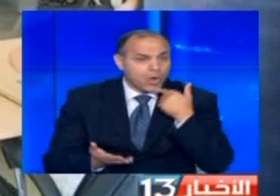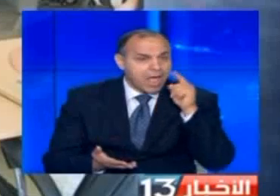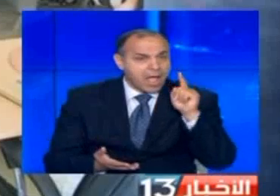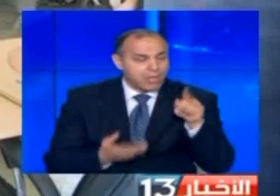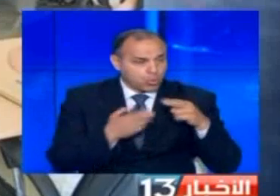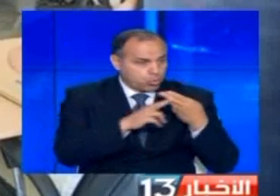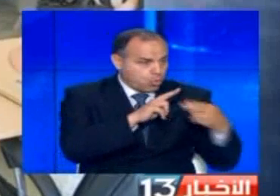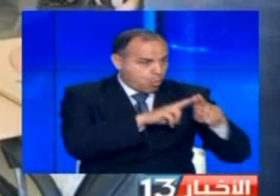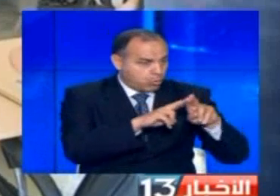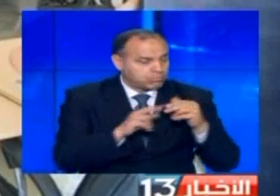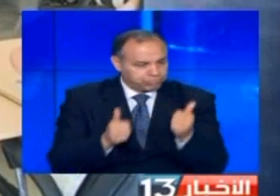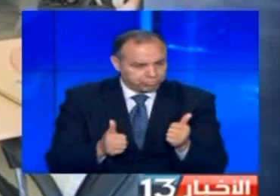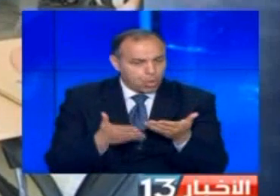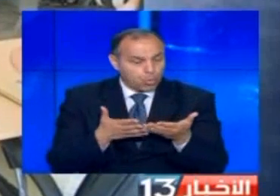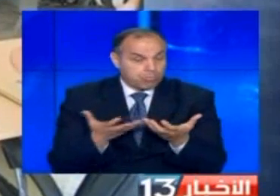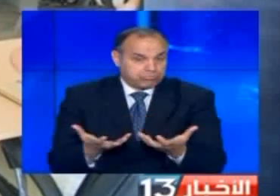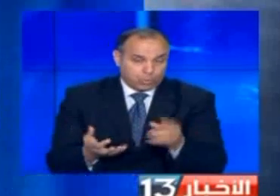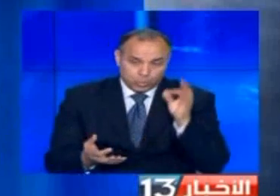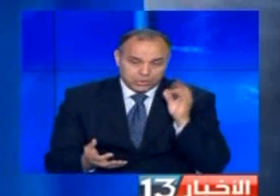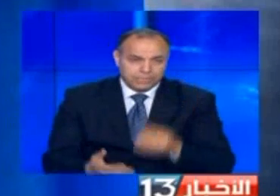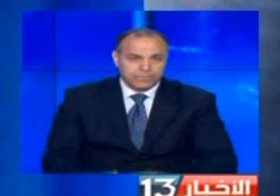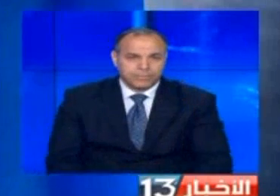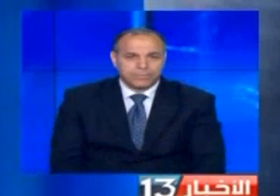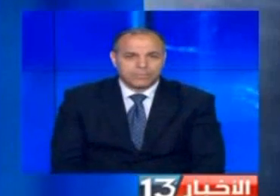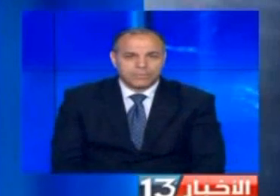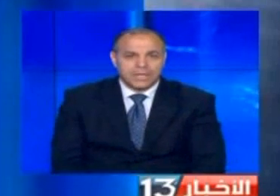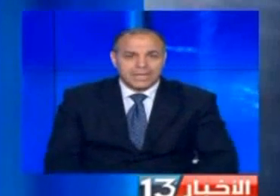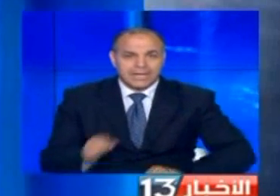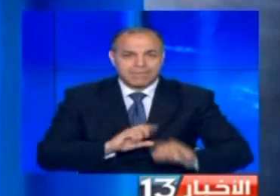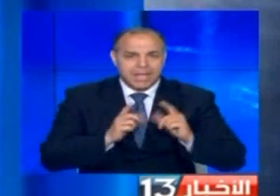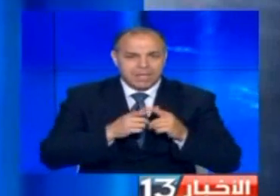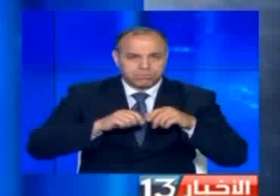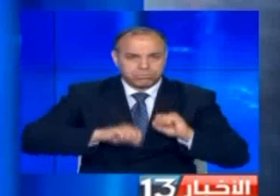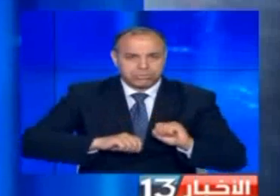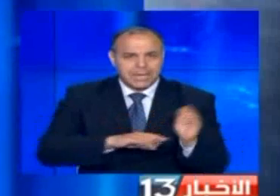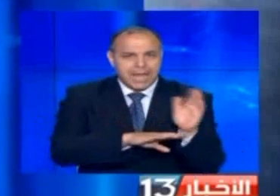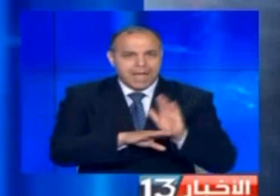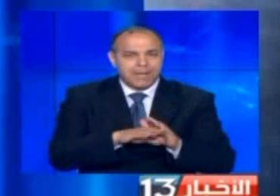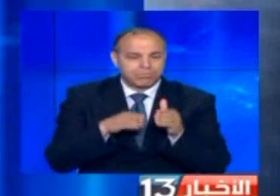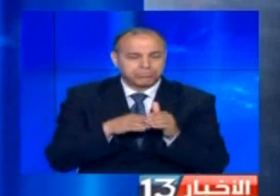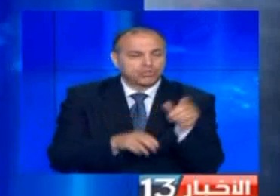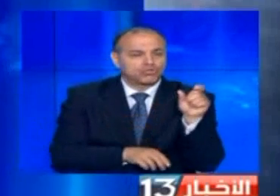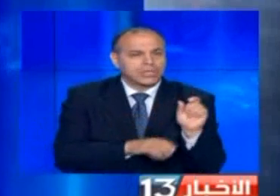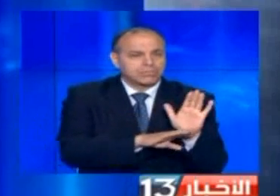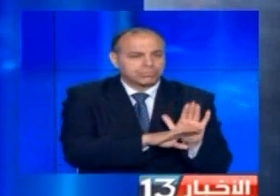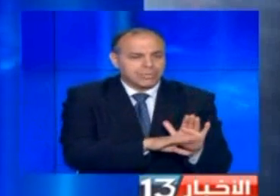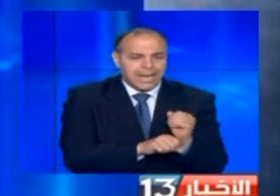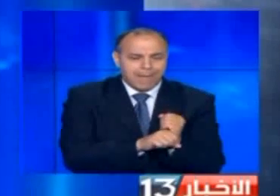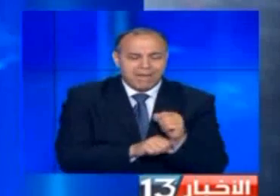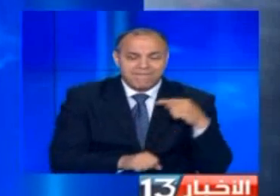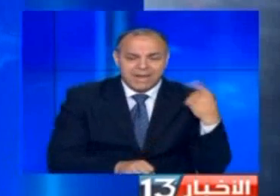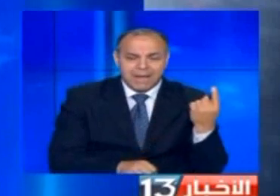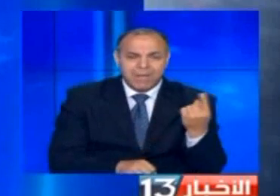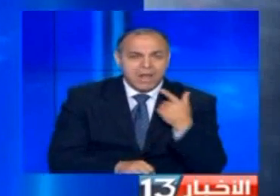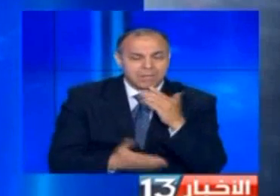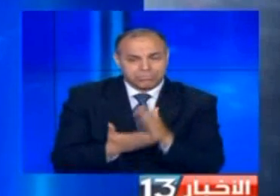الاستجابه احسن لحاجاتها نظمت الهيئه الوطنيه لحمايه المعطيات الشخصيه ورشه عمل دوليه من